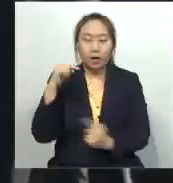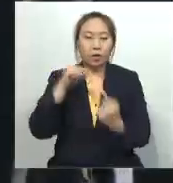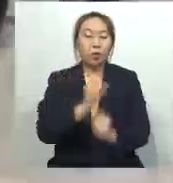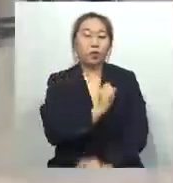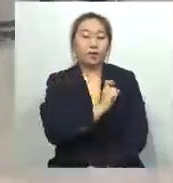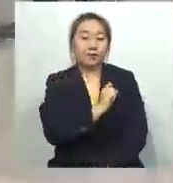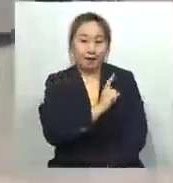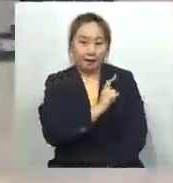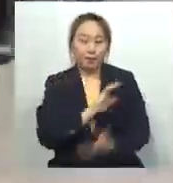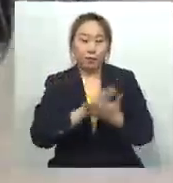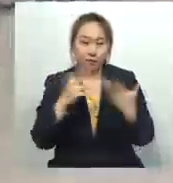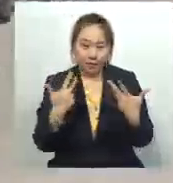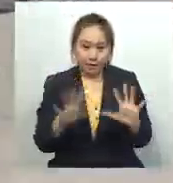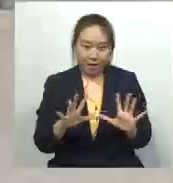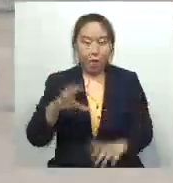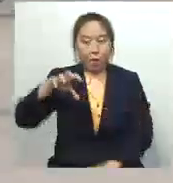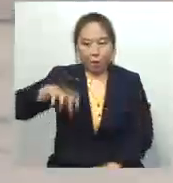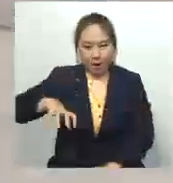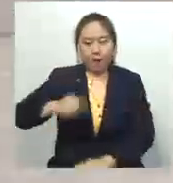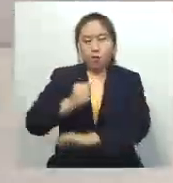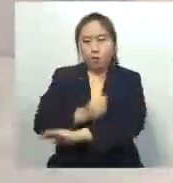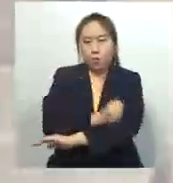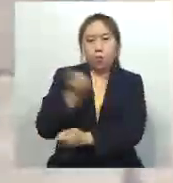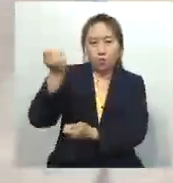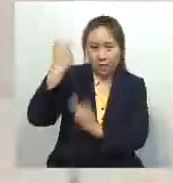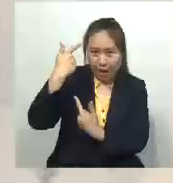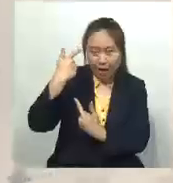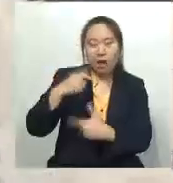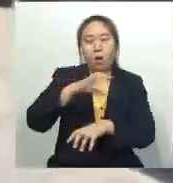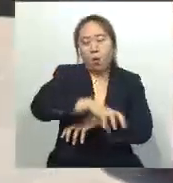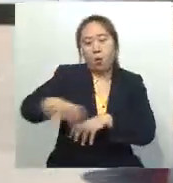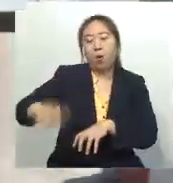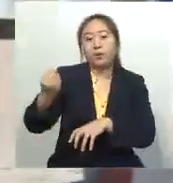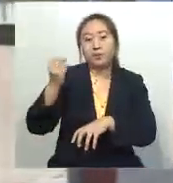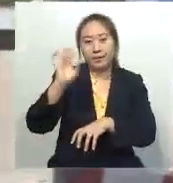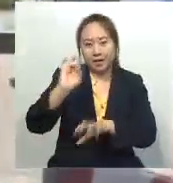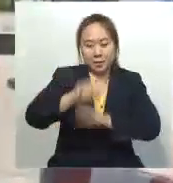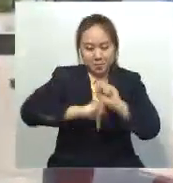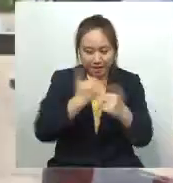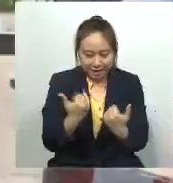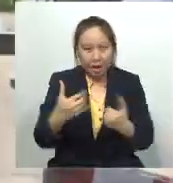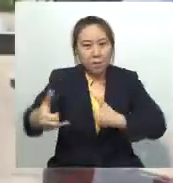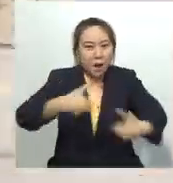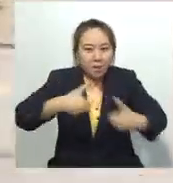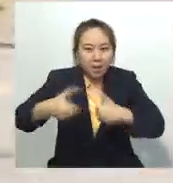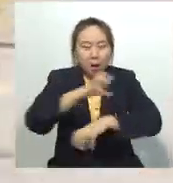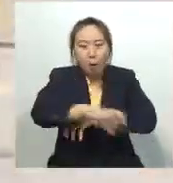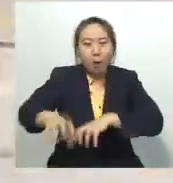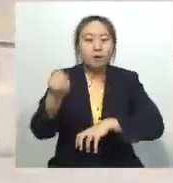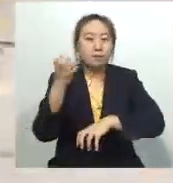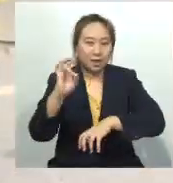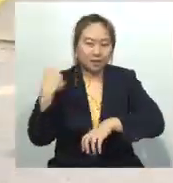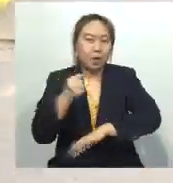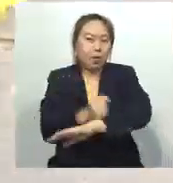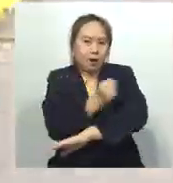นาทางองค์การลูกจ้างกลุ่มแรงงานนอกระบบ17องค์กรนะครับปีนี้มากัน17องค์กรก็มีผู้ใช้แ